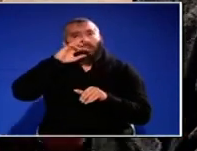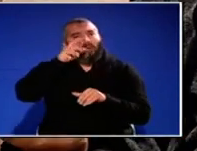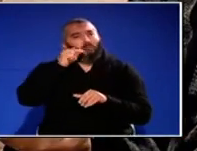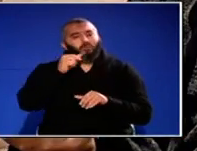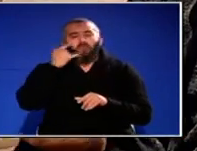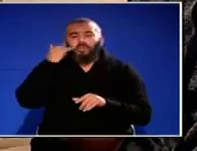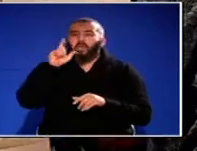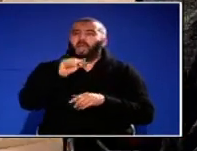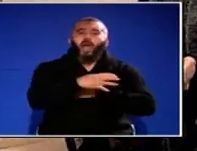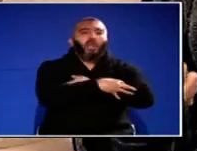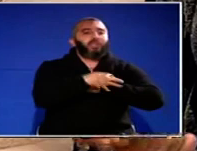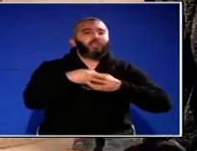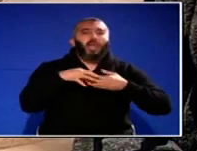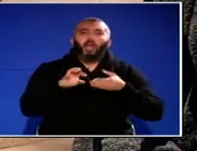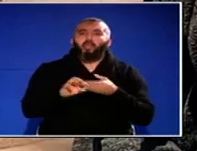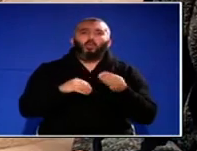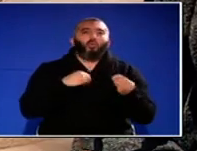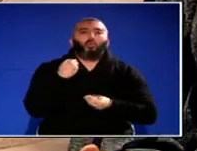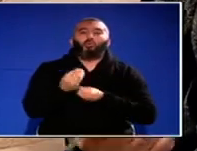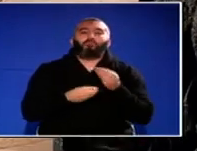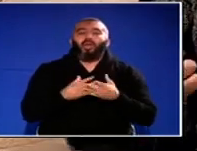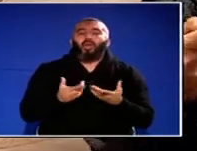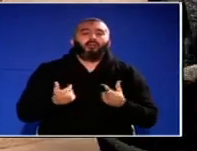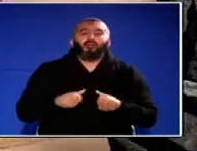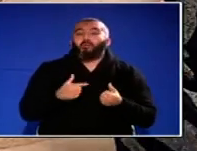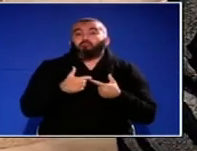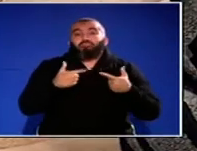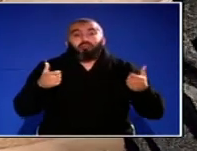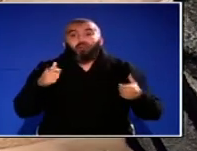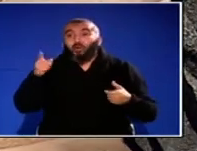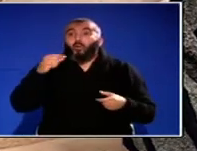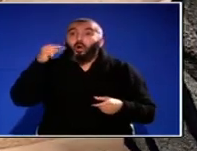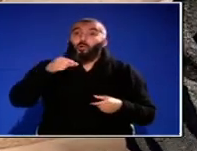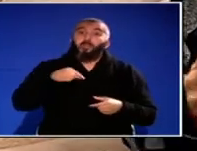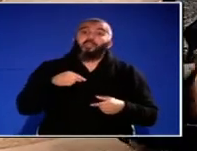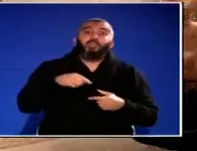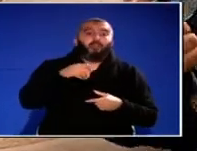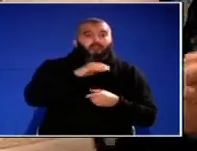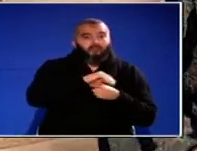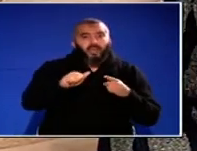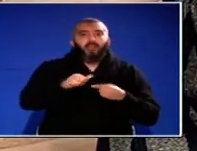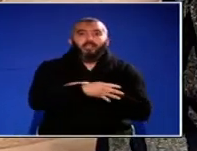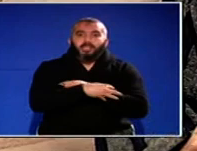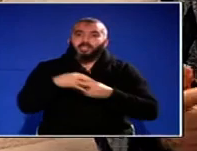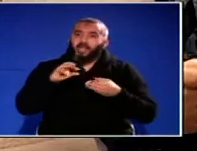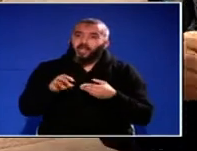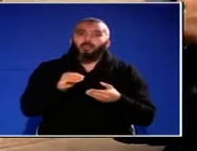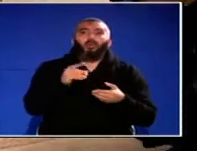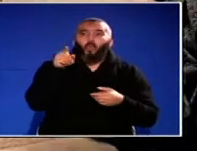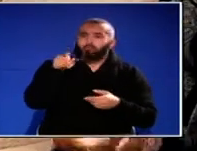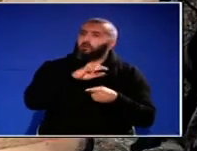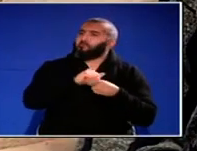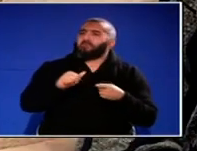زكاة الفطر لا يعجزه ذلك والآخر، وإذا جاء زكاة الواجب المعلومة عندنا في الحيوان وفي النقدين